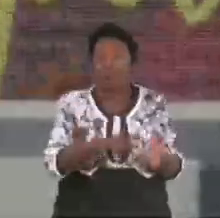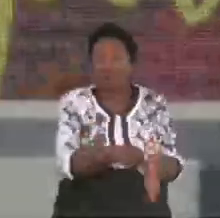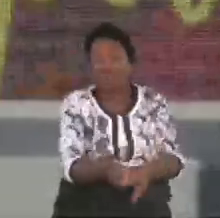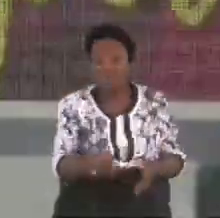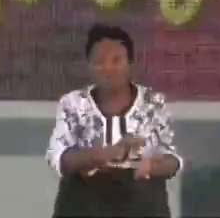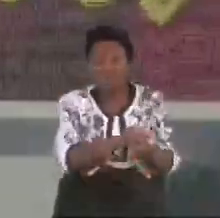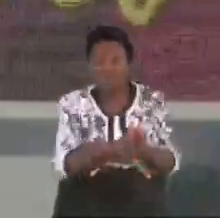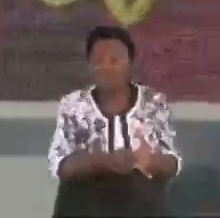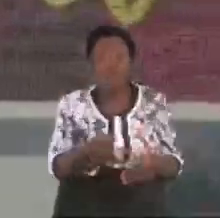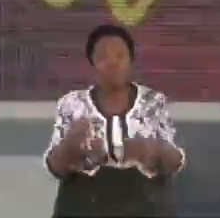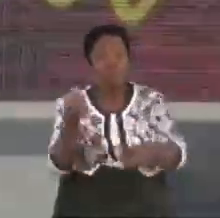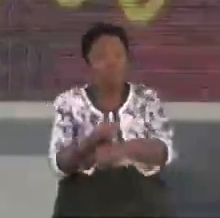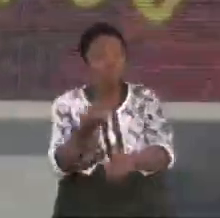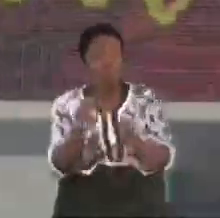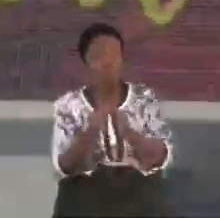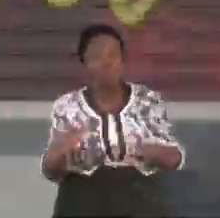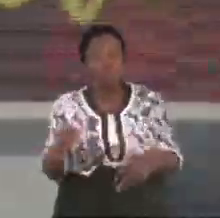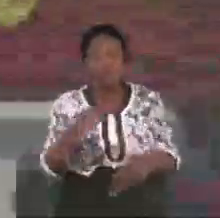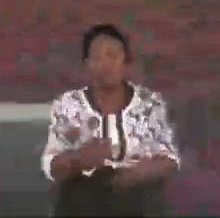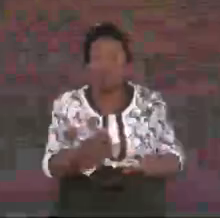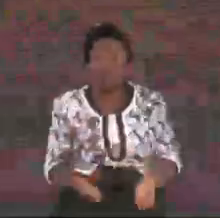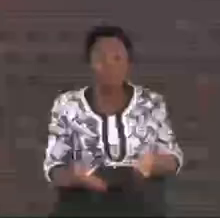des enfants à Abraham.